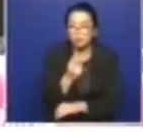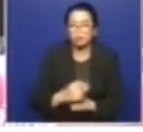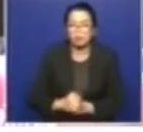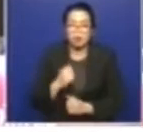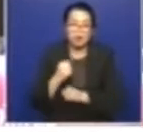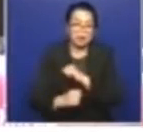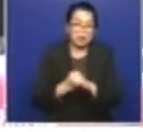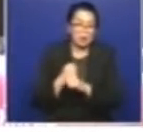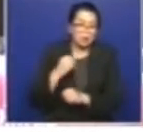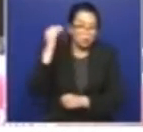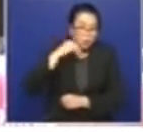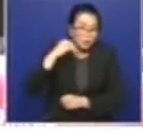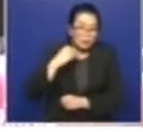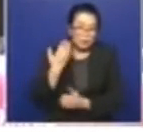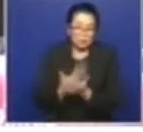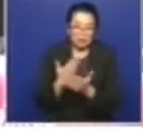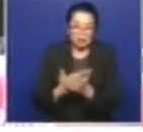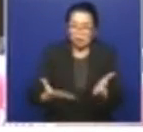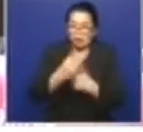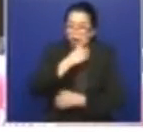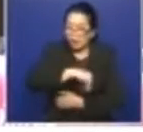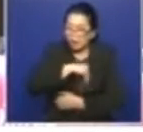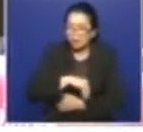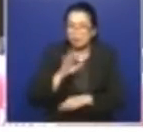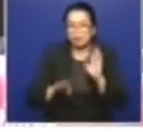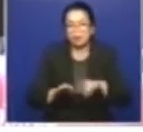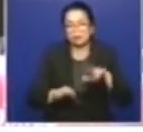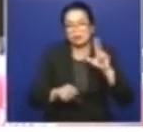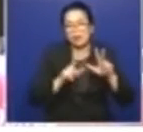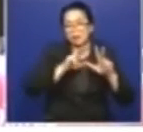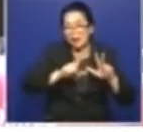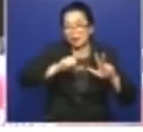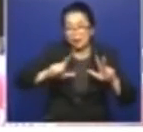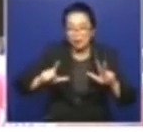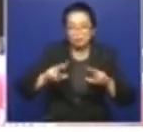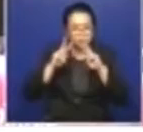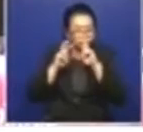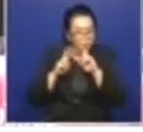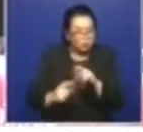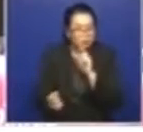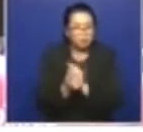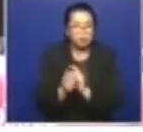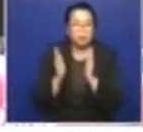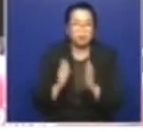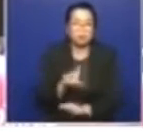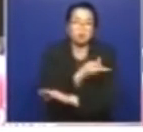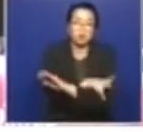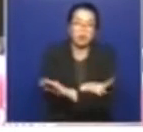พีคที่สุดท่องเที่ยวนี่3ล้านล้านได้นี่รู้ไหมว่าเขาไปวิจัยแล้วนี่คนภูเก็ตได้ไป